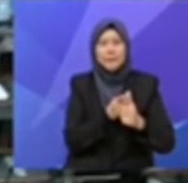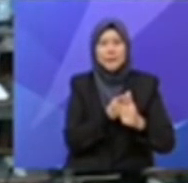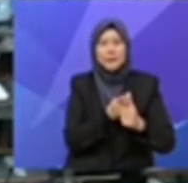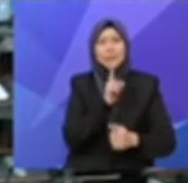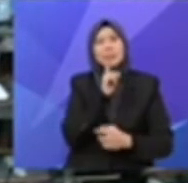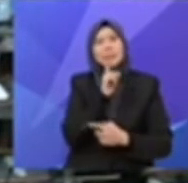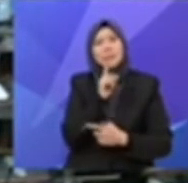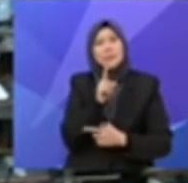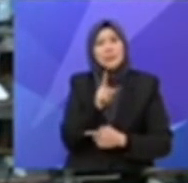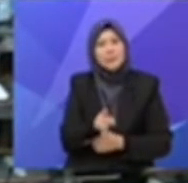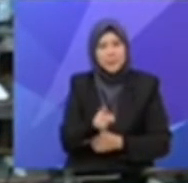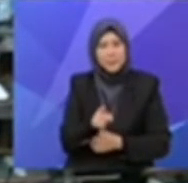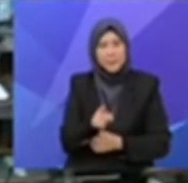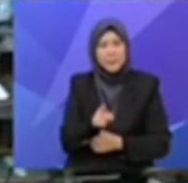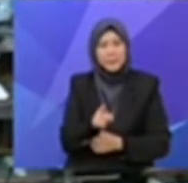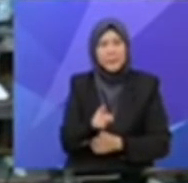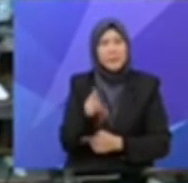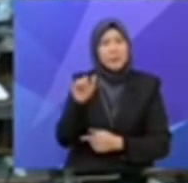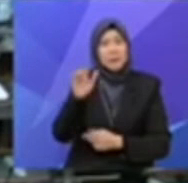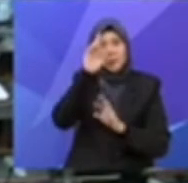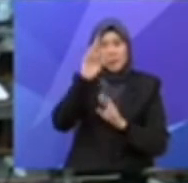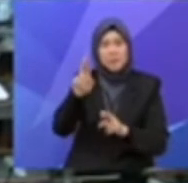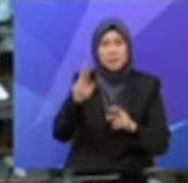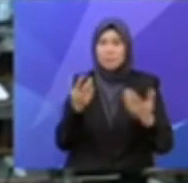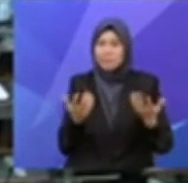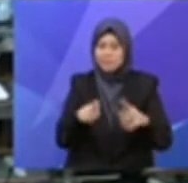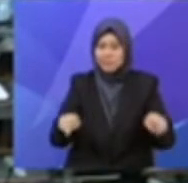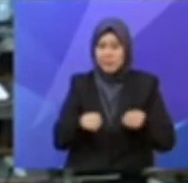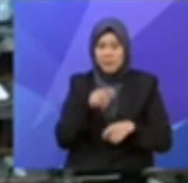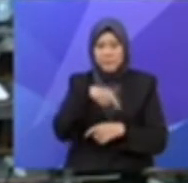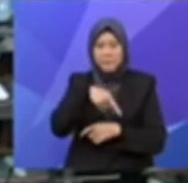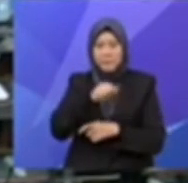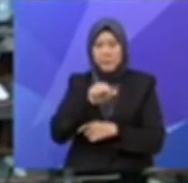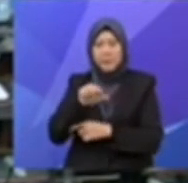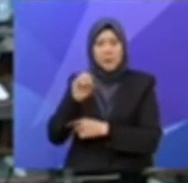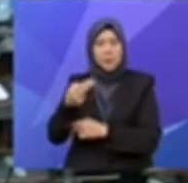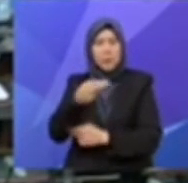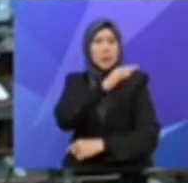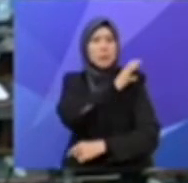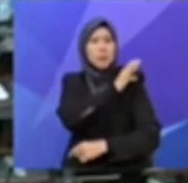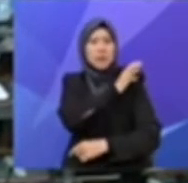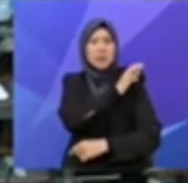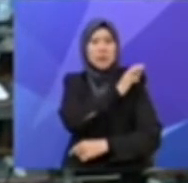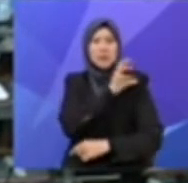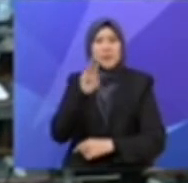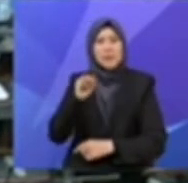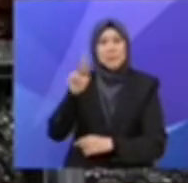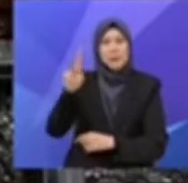hakikat bahwa yang menghormati meletakkan Pago sebagai pengurus i magis pemulihan negara